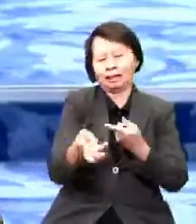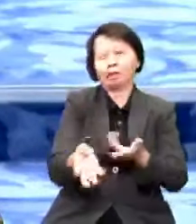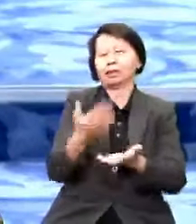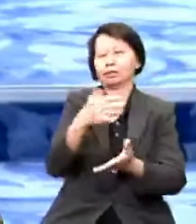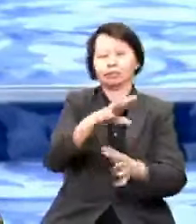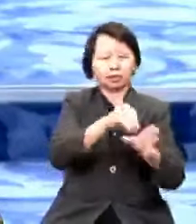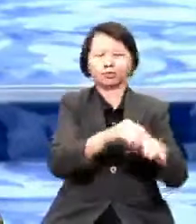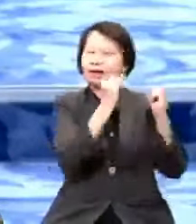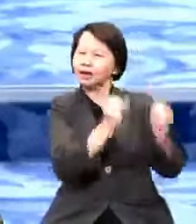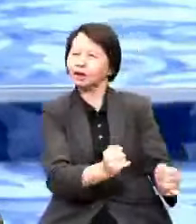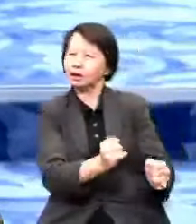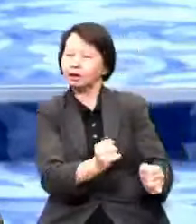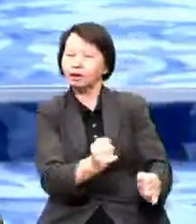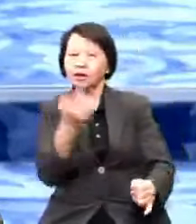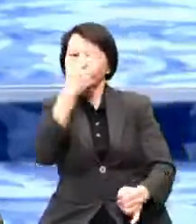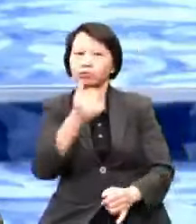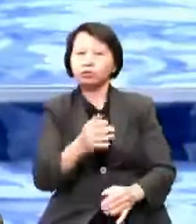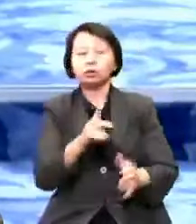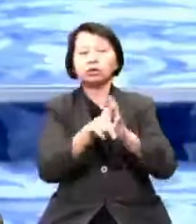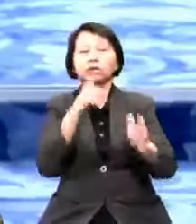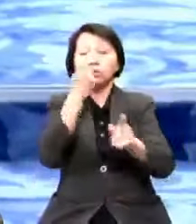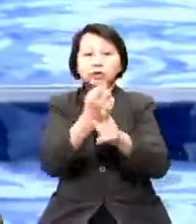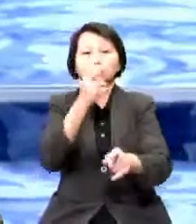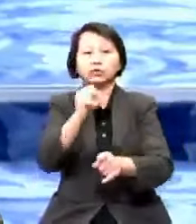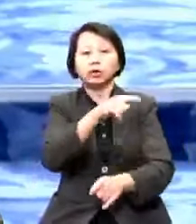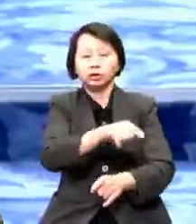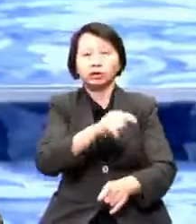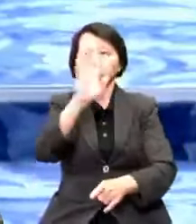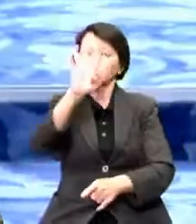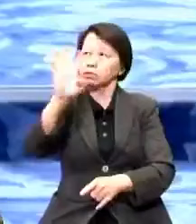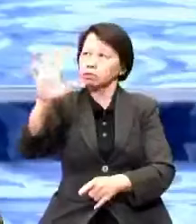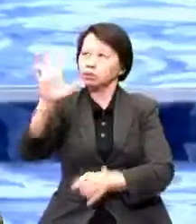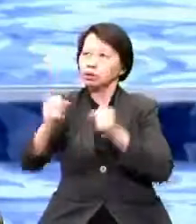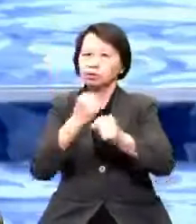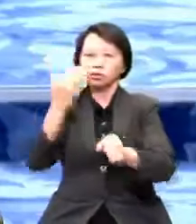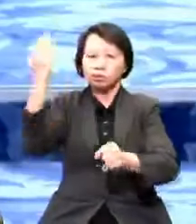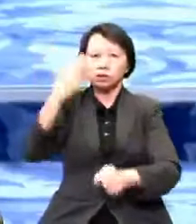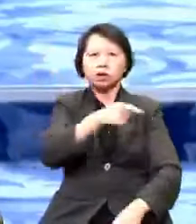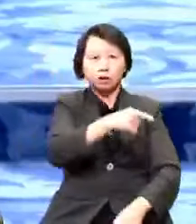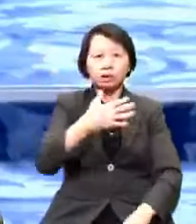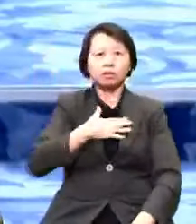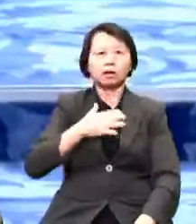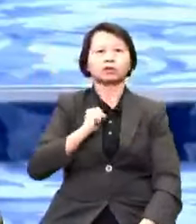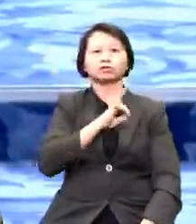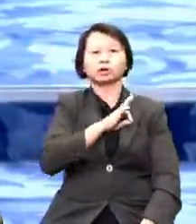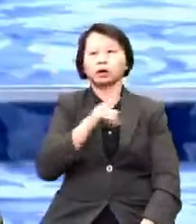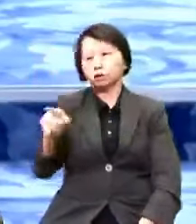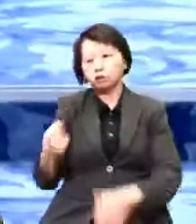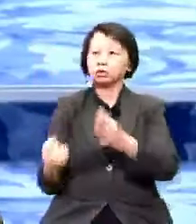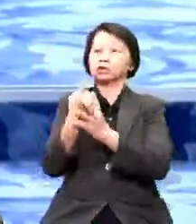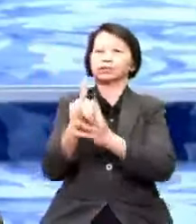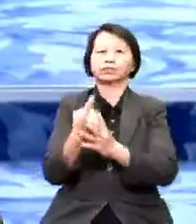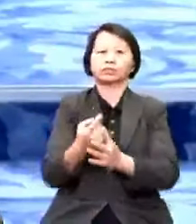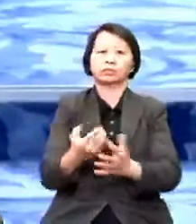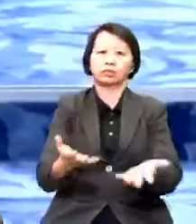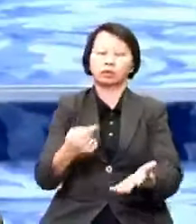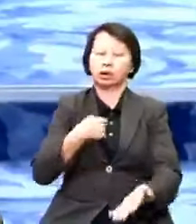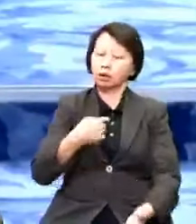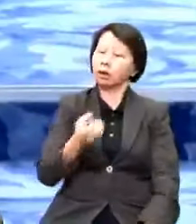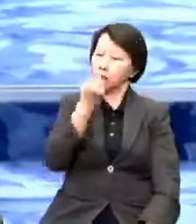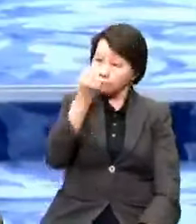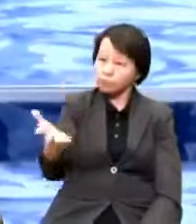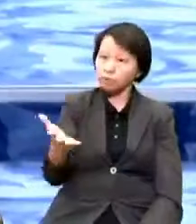individu kerana kebetulan dia pernah berapa L tahun yang lalu staf saya maka itu dibangkitkan tapi saya nak